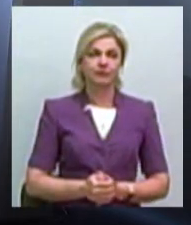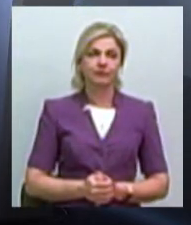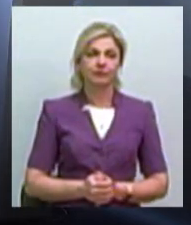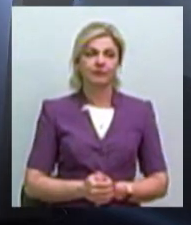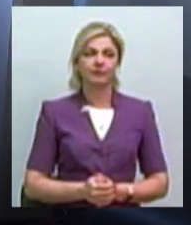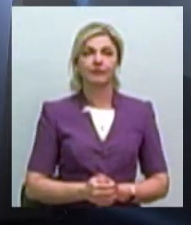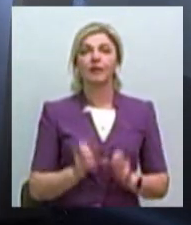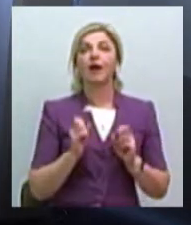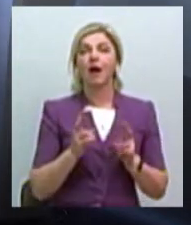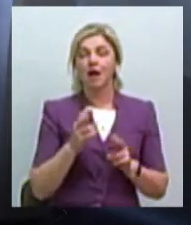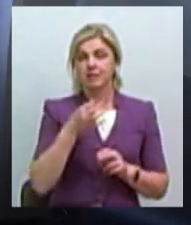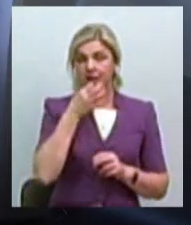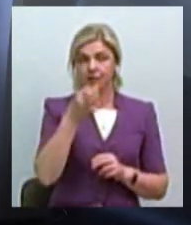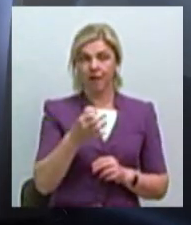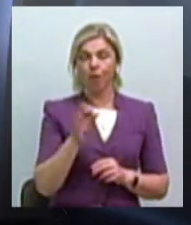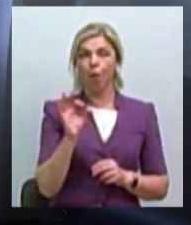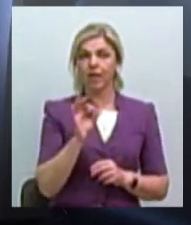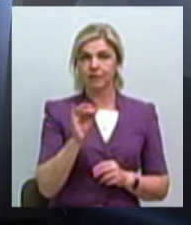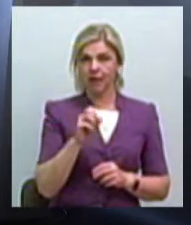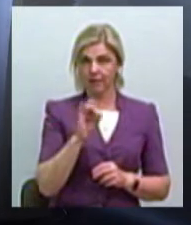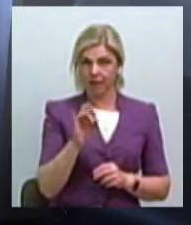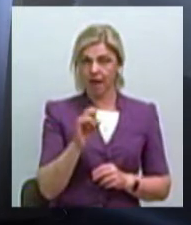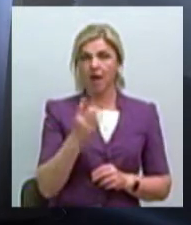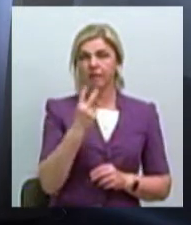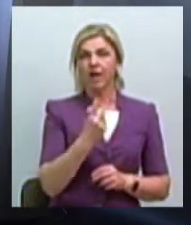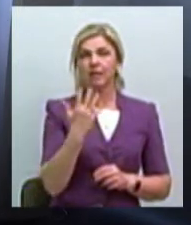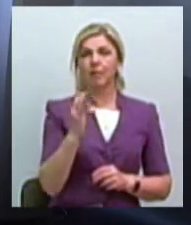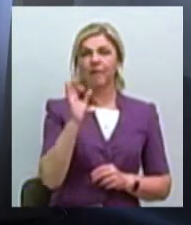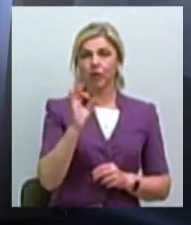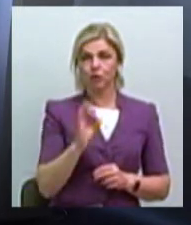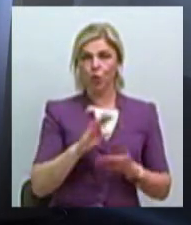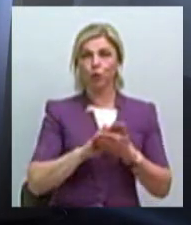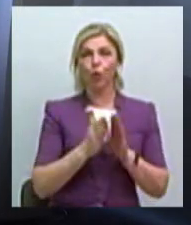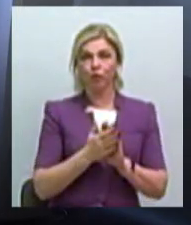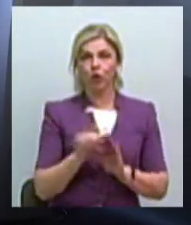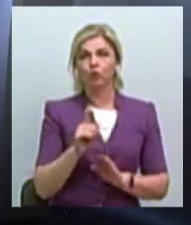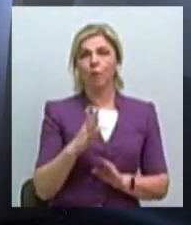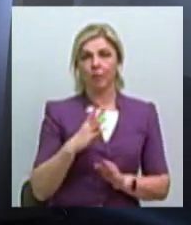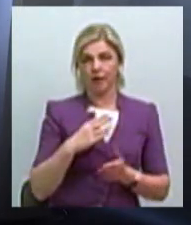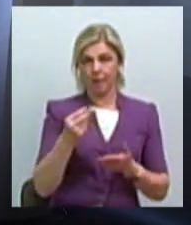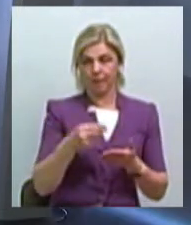Отже, як сказав Олександр, 25% договорів, які підписані були